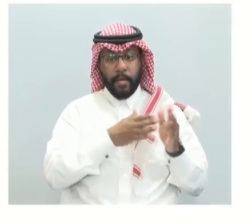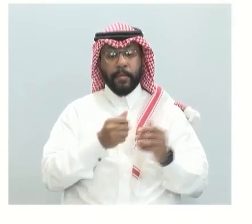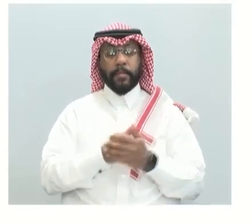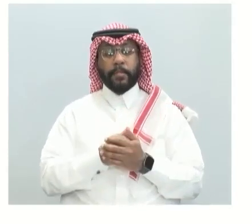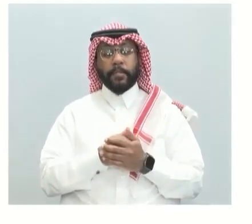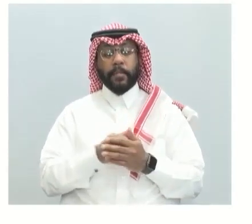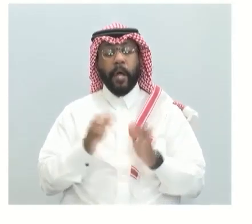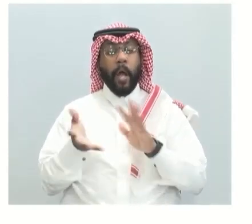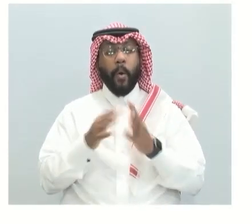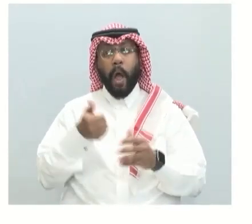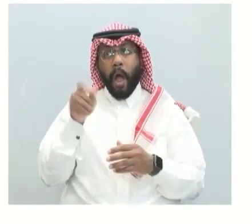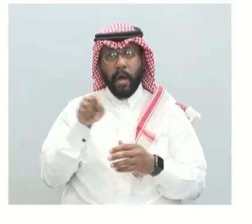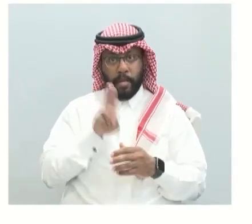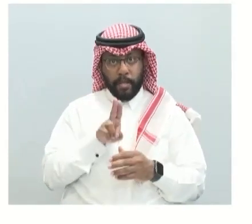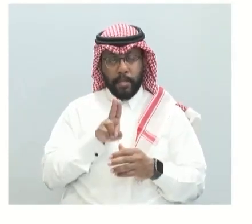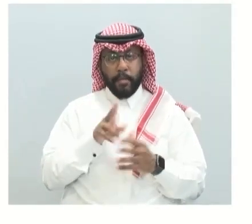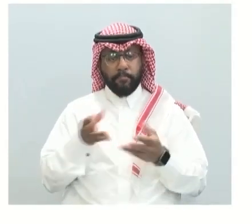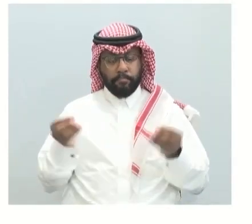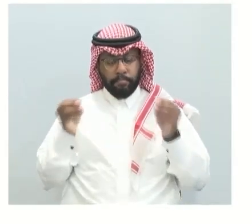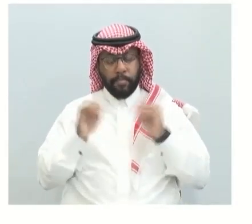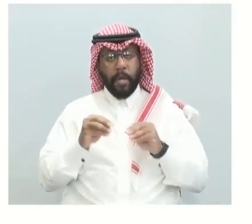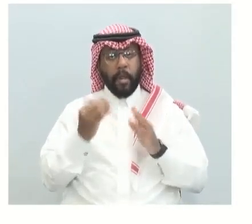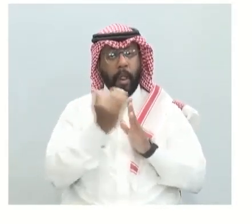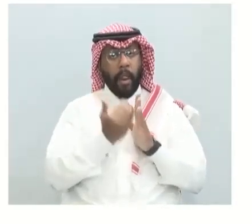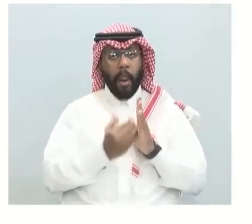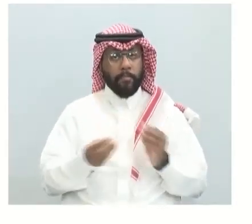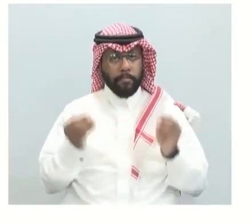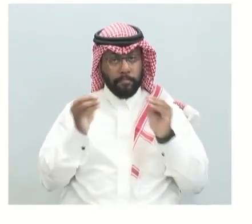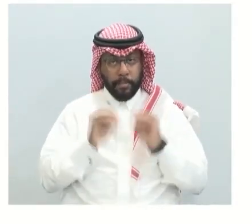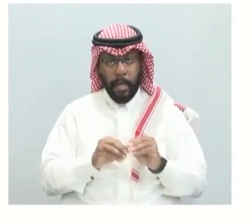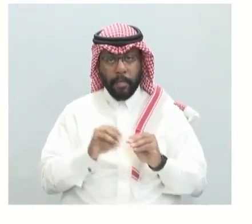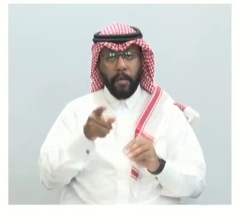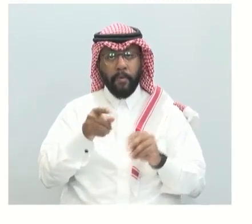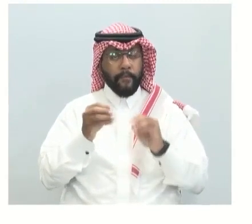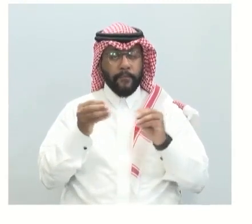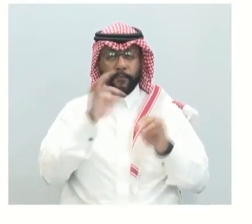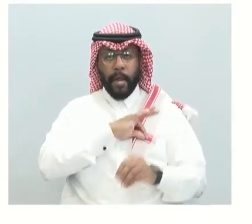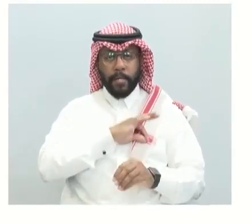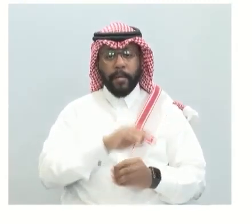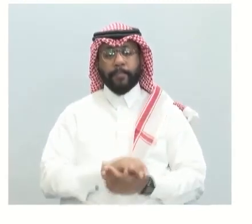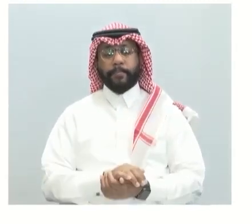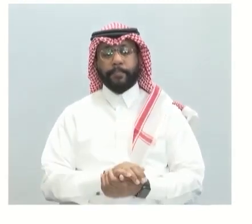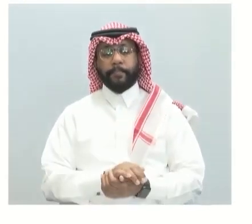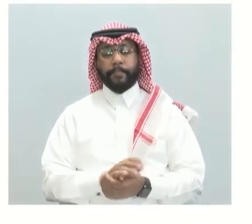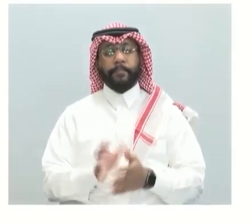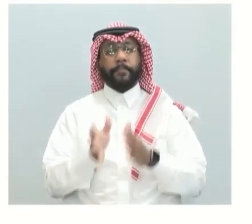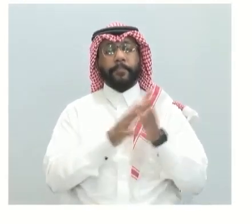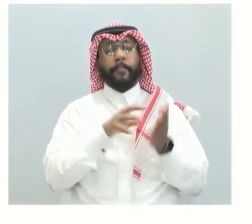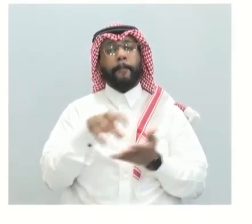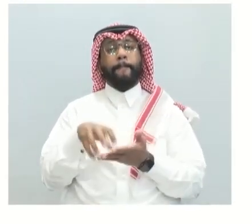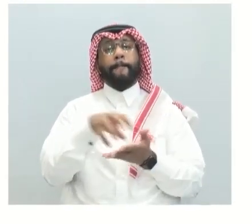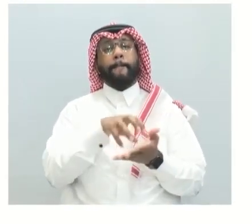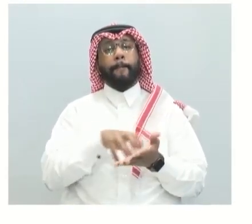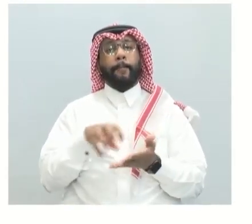نقوم بكتابه كلمات وصفيه اذا لزمني الامر ذلك طيب كيف ابحث عن مكان او منتج